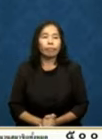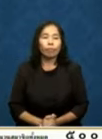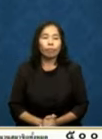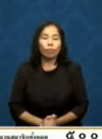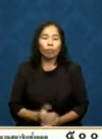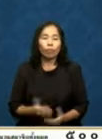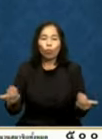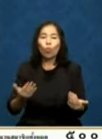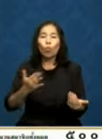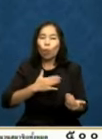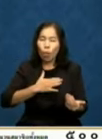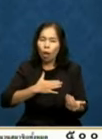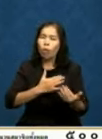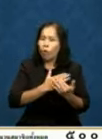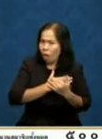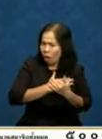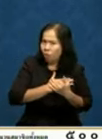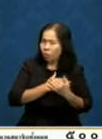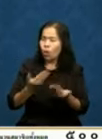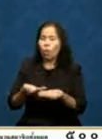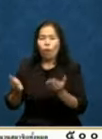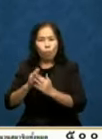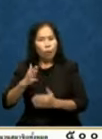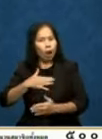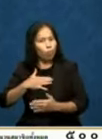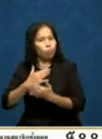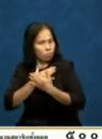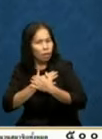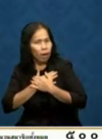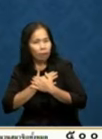ลูกเราก็รักครอบครัวเราก็รัก